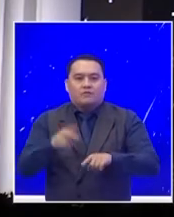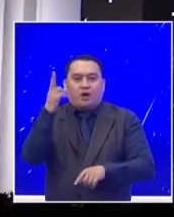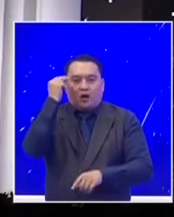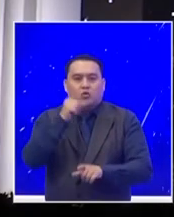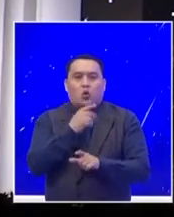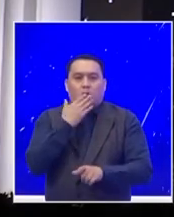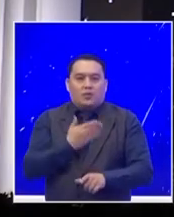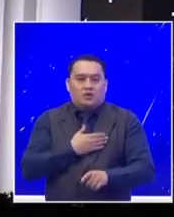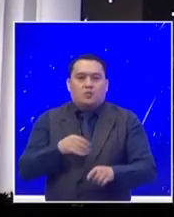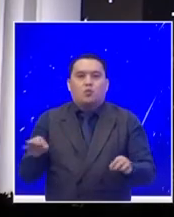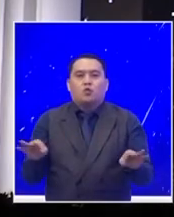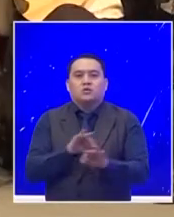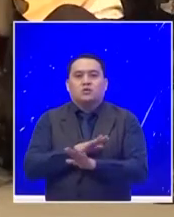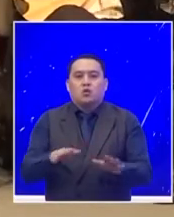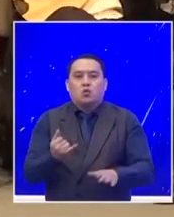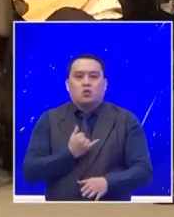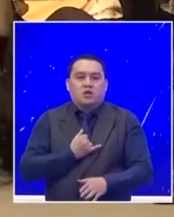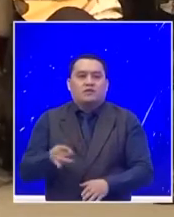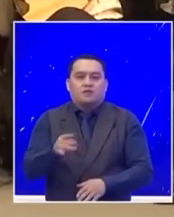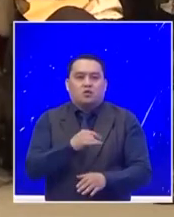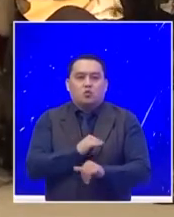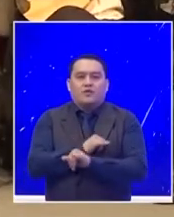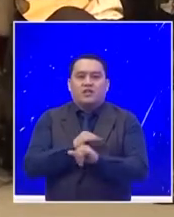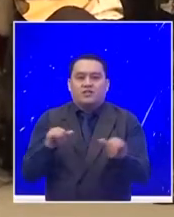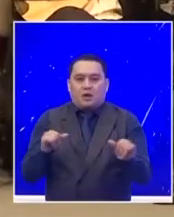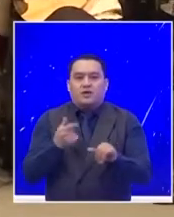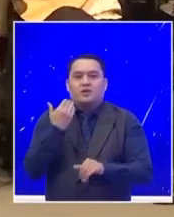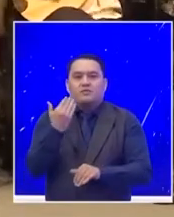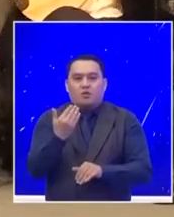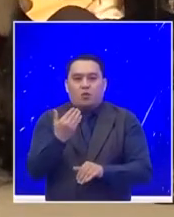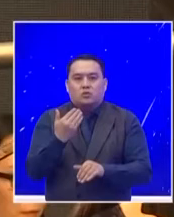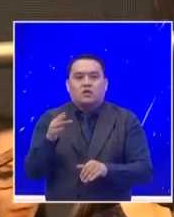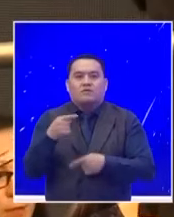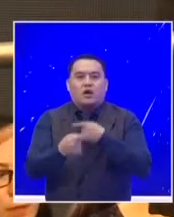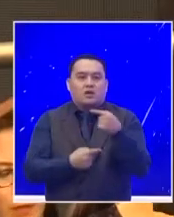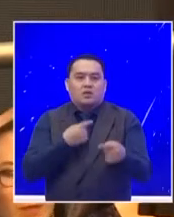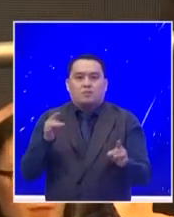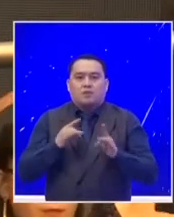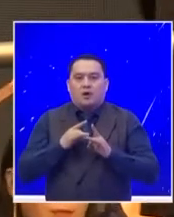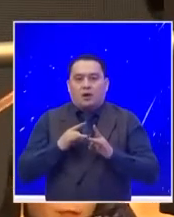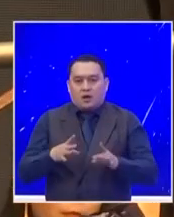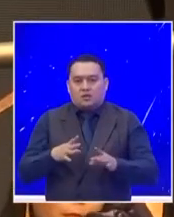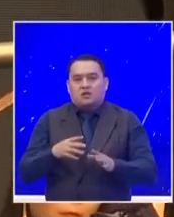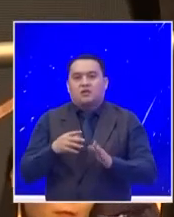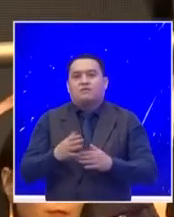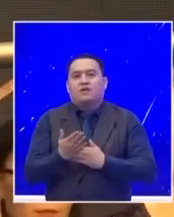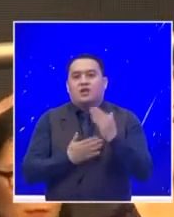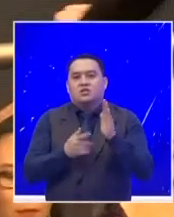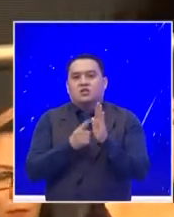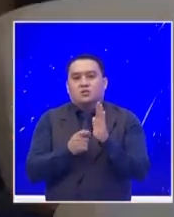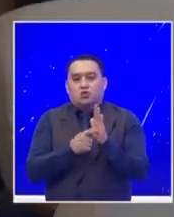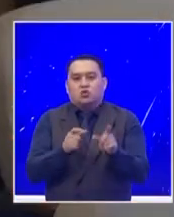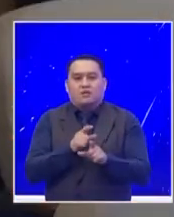количество любителей классической музыки у нас в регионе растет. По их словам, за весь период концерты посетили свыше 700